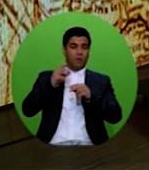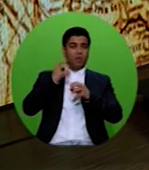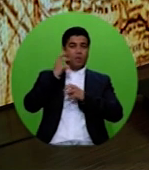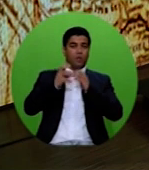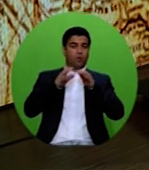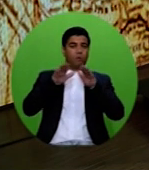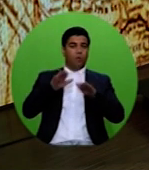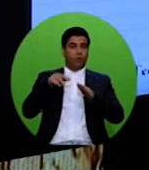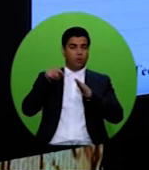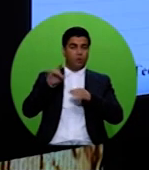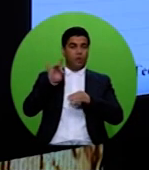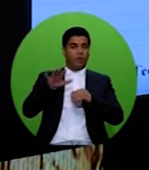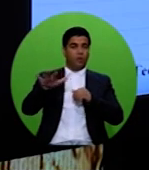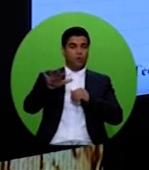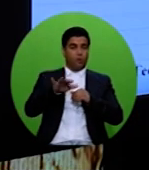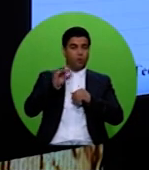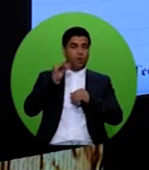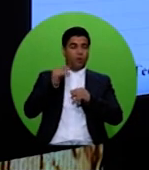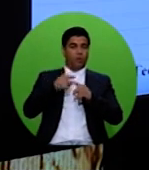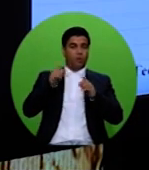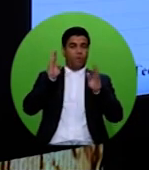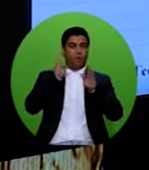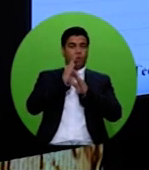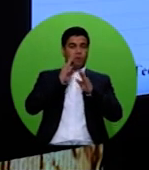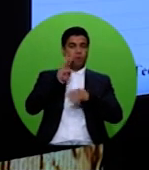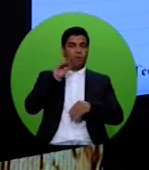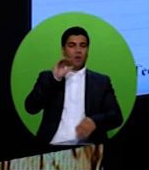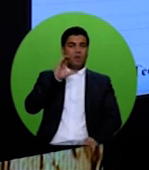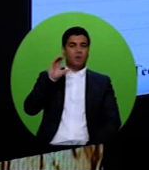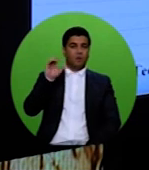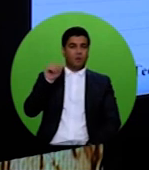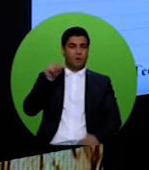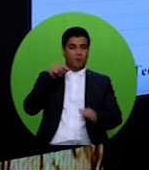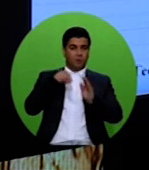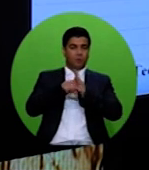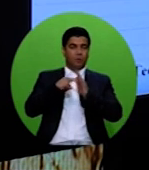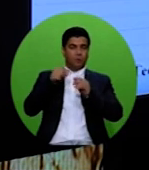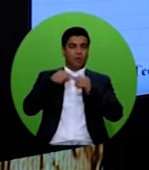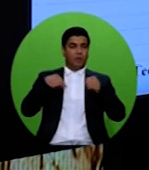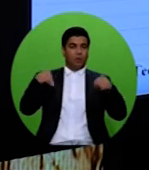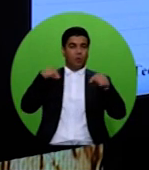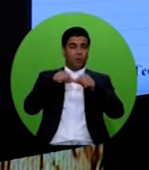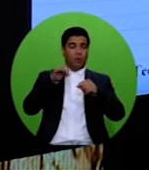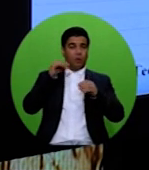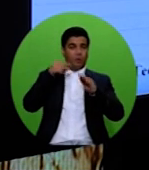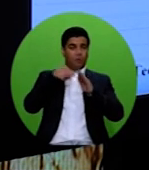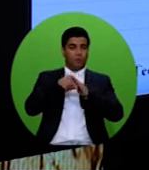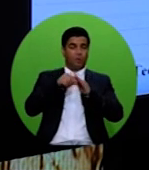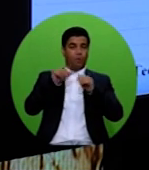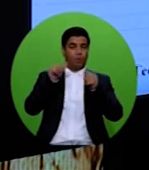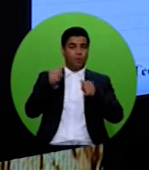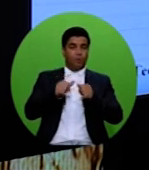положение района, это воздушные массы, которые преобладают над этой территорией, и